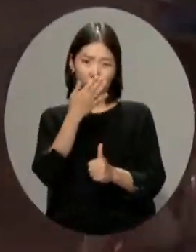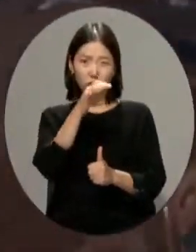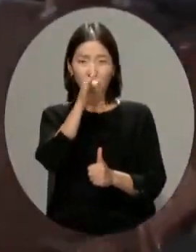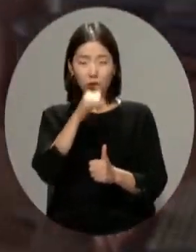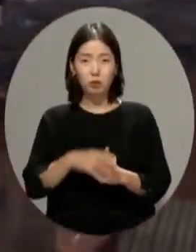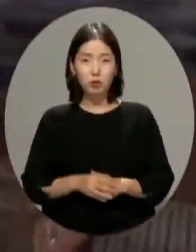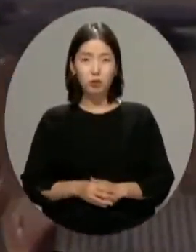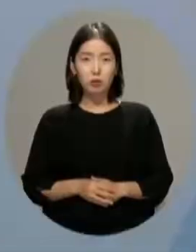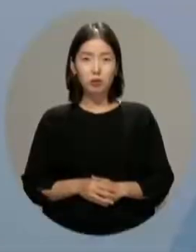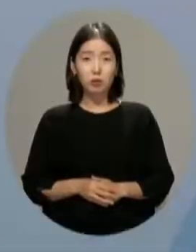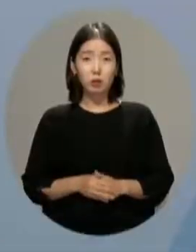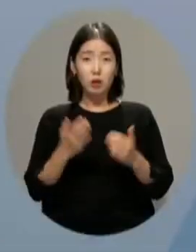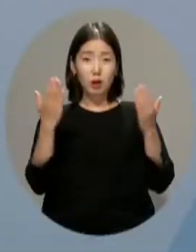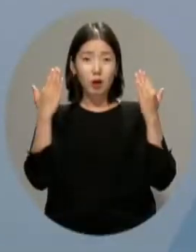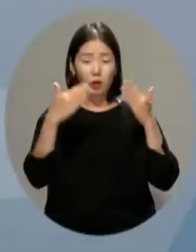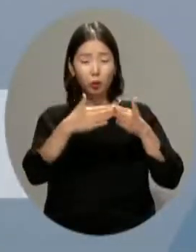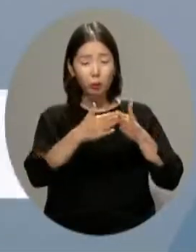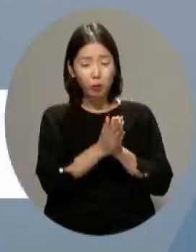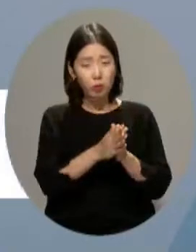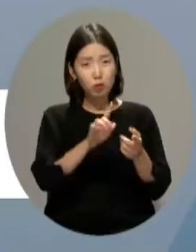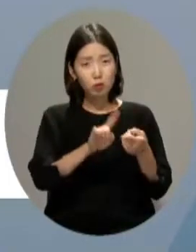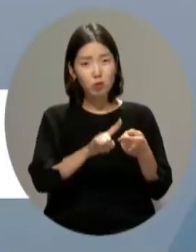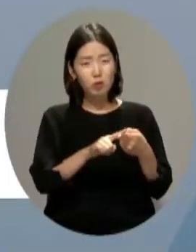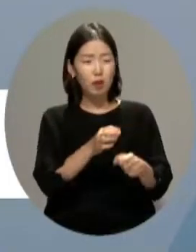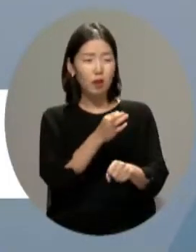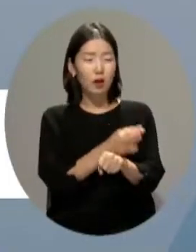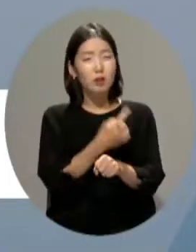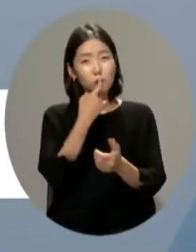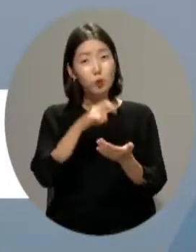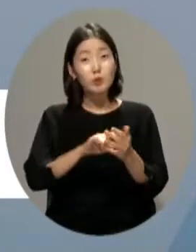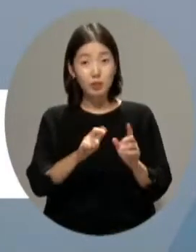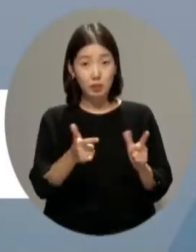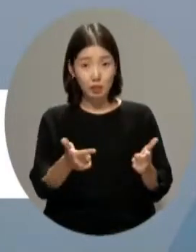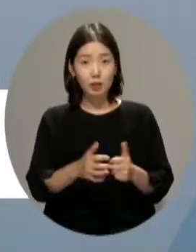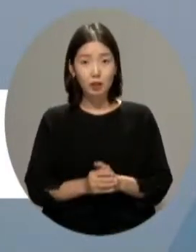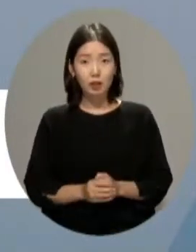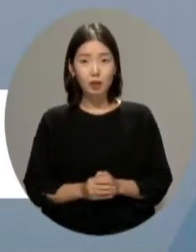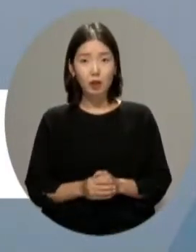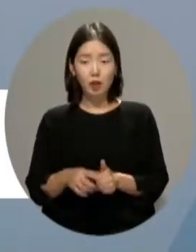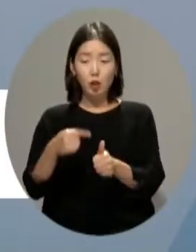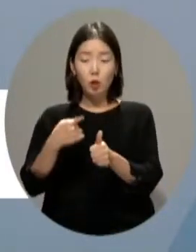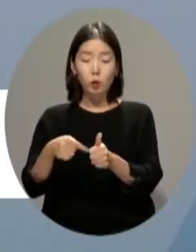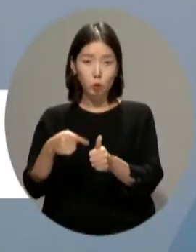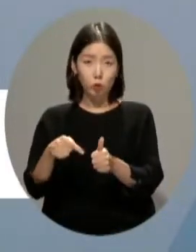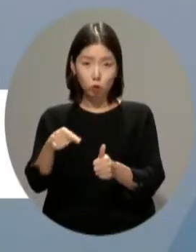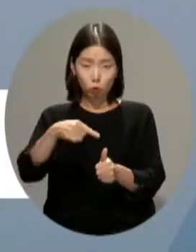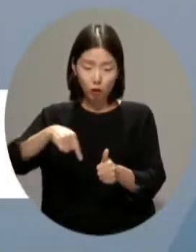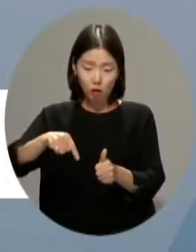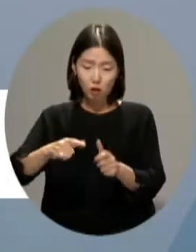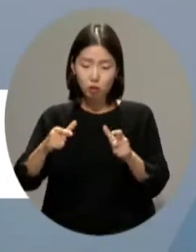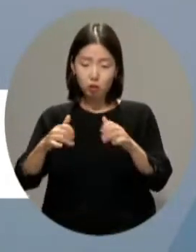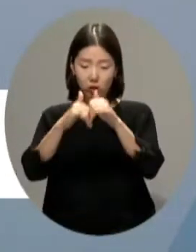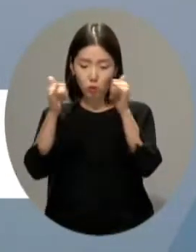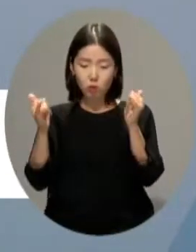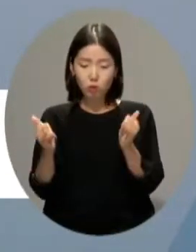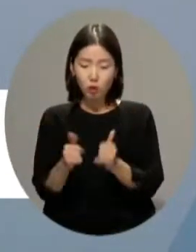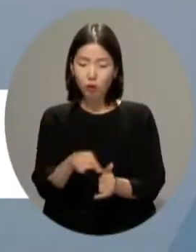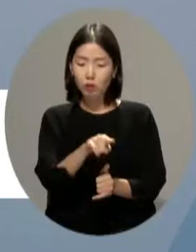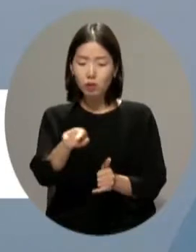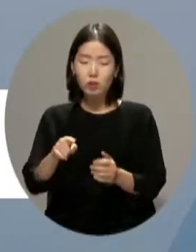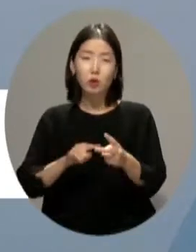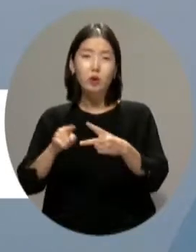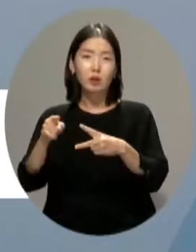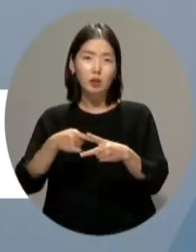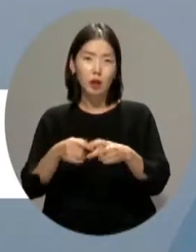없습니다. 학교를 없애는 것이 단순한 문제는 아닙니다. 교육 주체들 그리고 지역사회의 숙의가